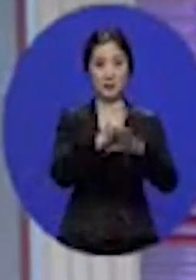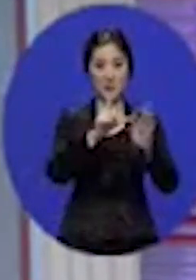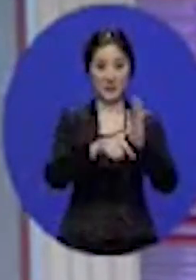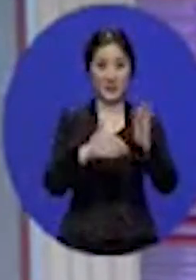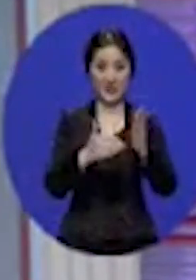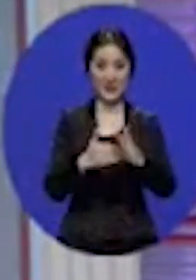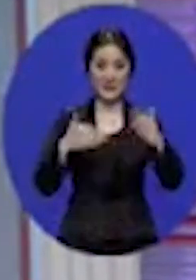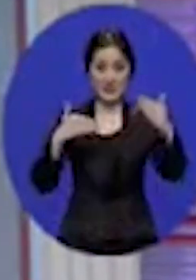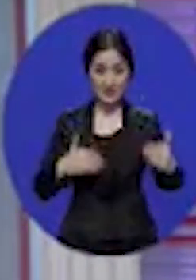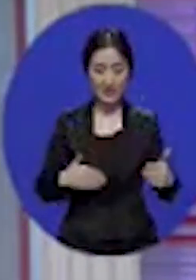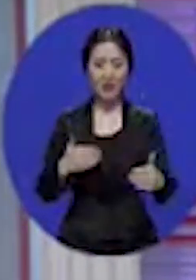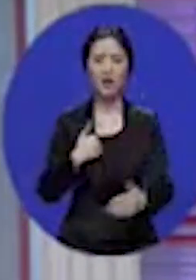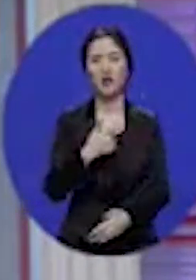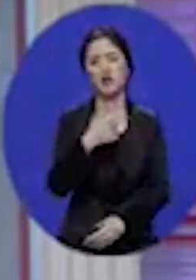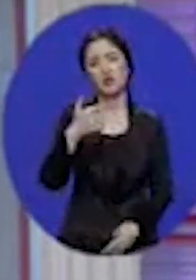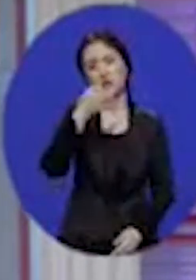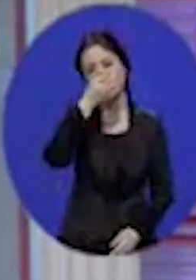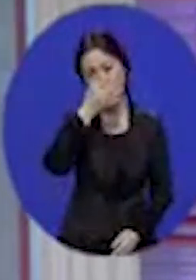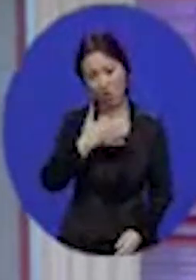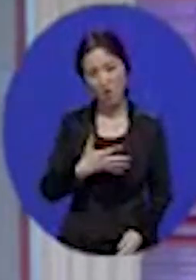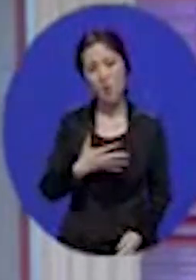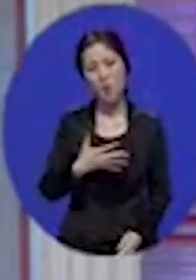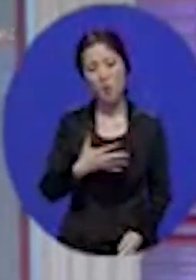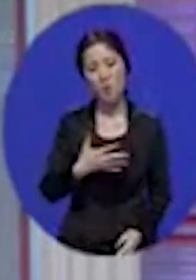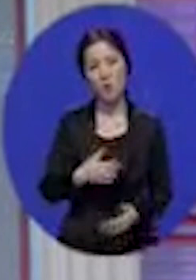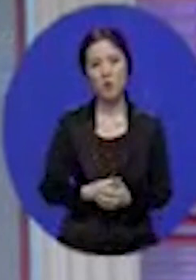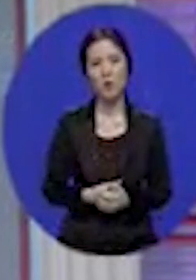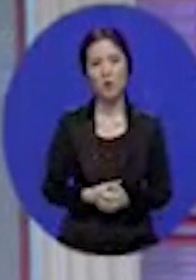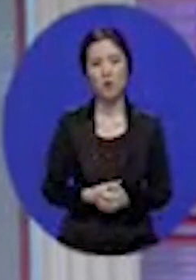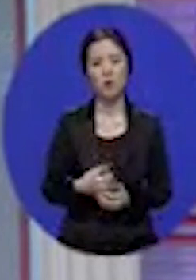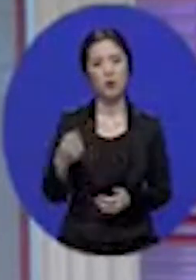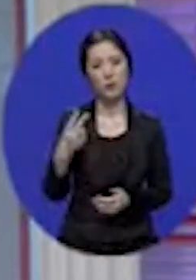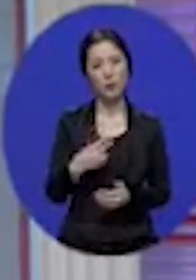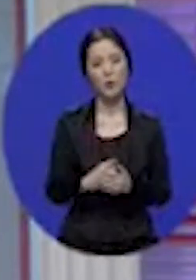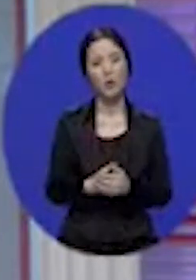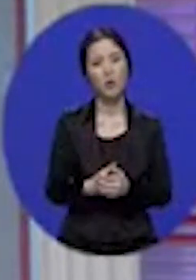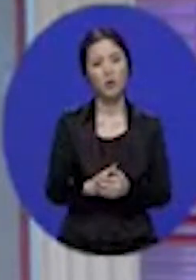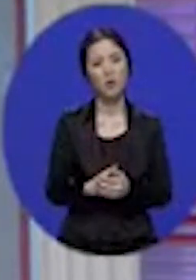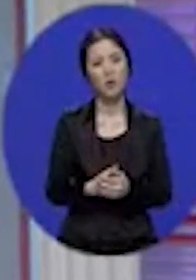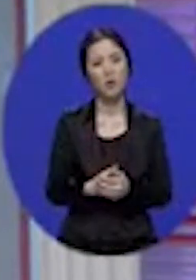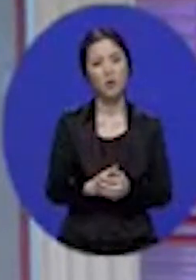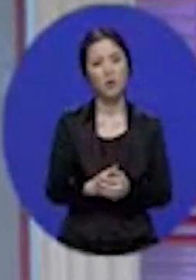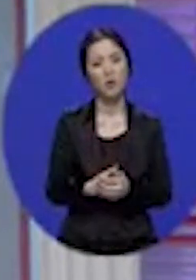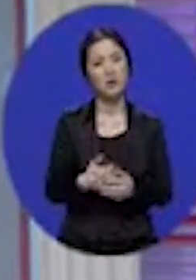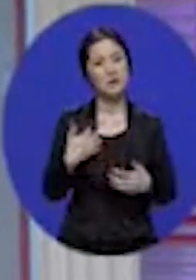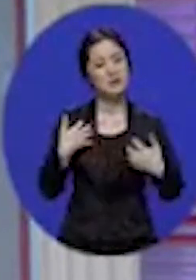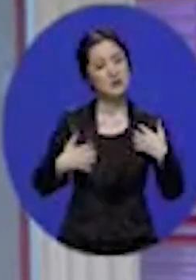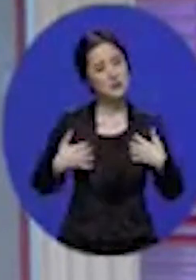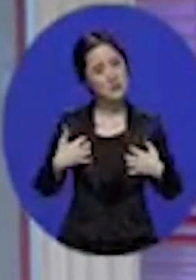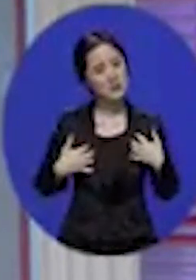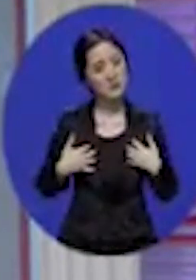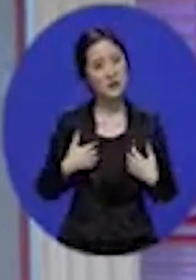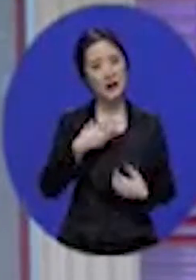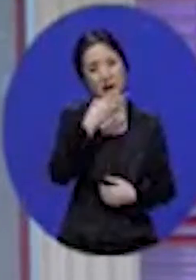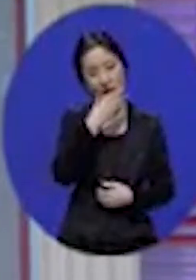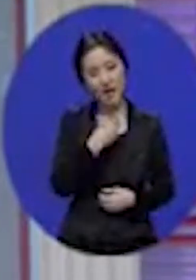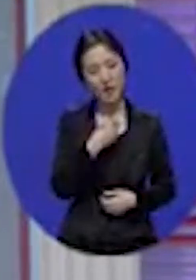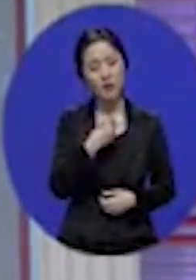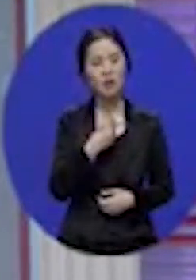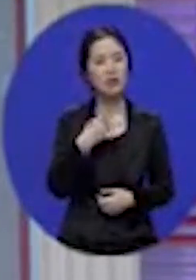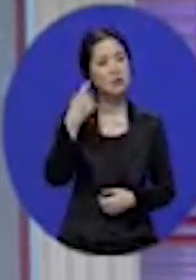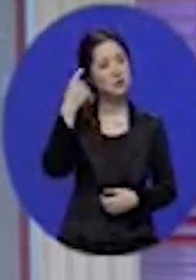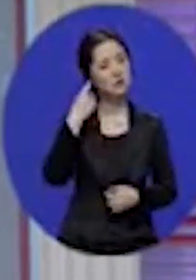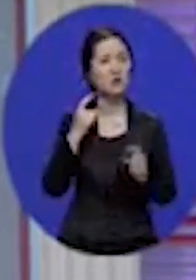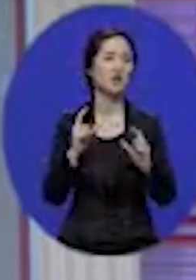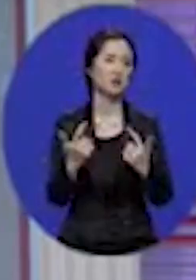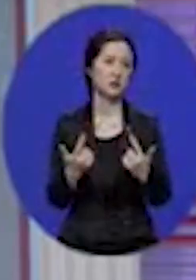힘겨웠고 그 과정이 제 인생에 어떤 생략되고 싶은 말하자면 즐거움과 기쁨과 행복을 주지 않았던 그런 시기였던